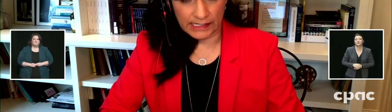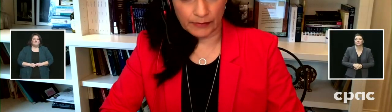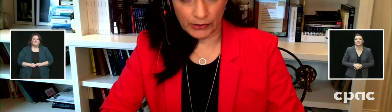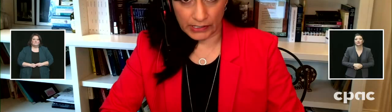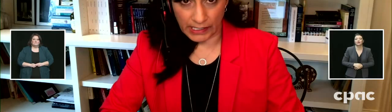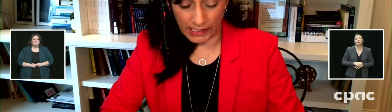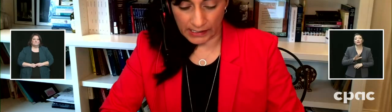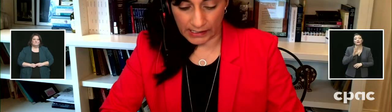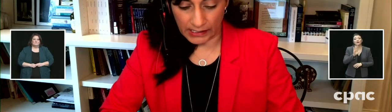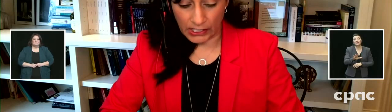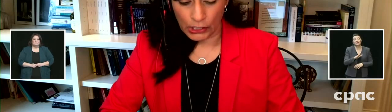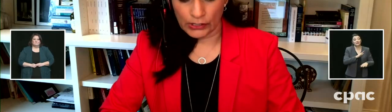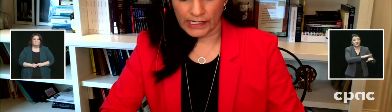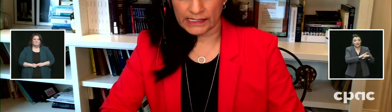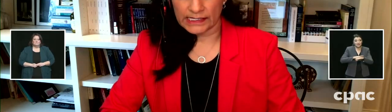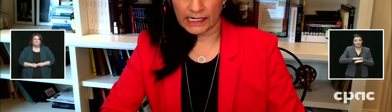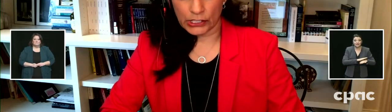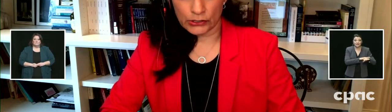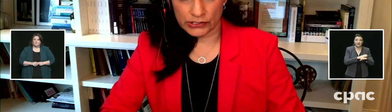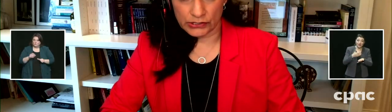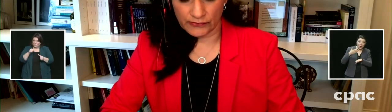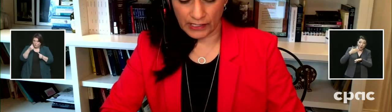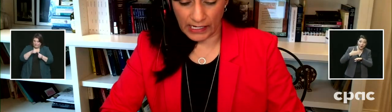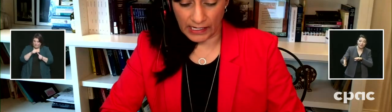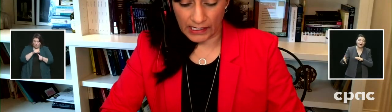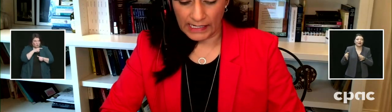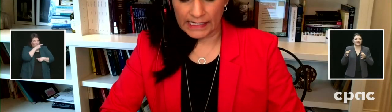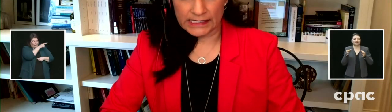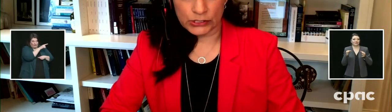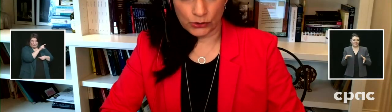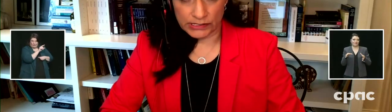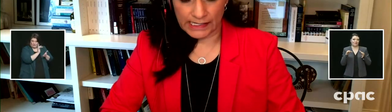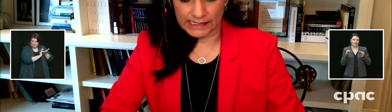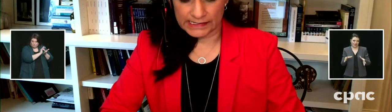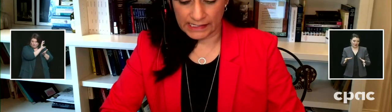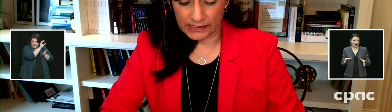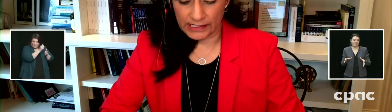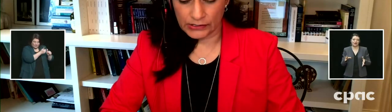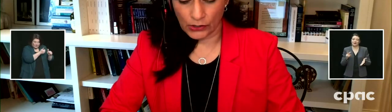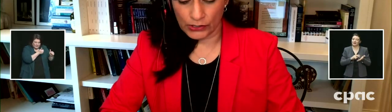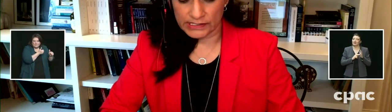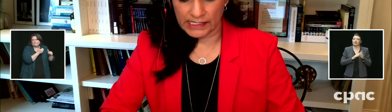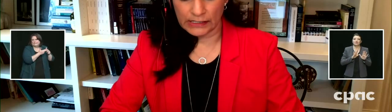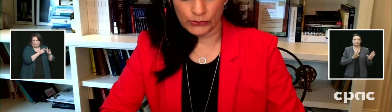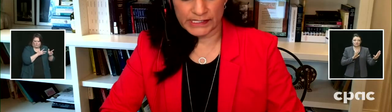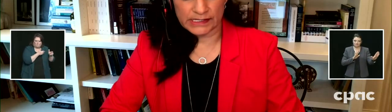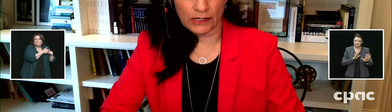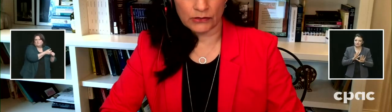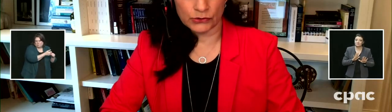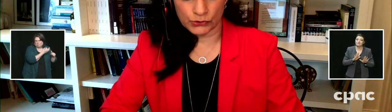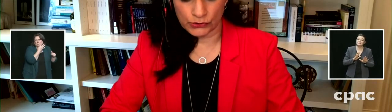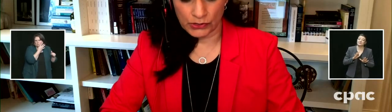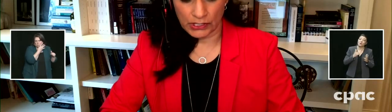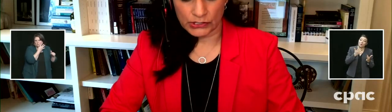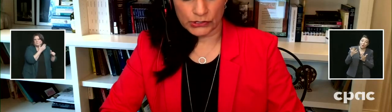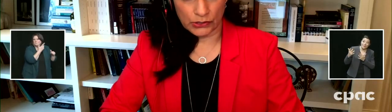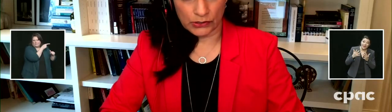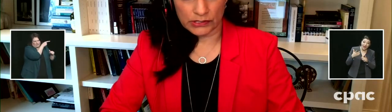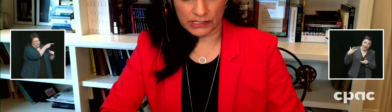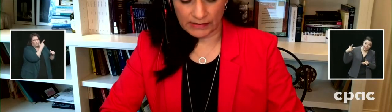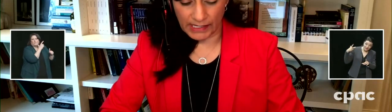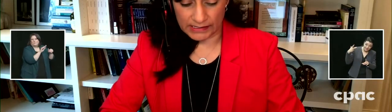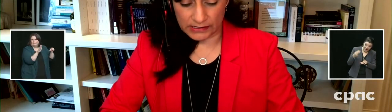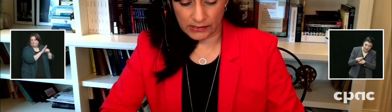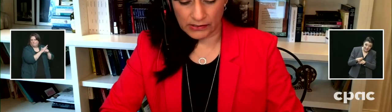retard temporaire. Le Canada recevra la totalité des doses qui lui sont dues